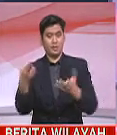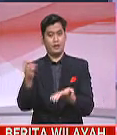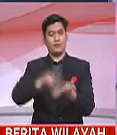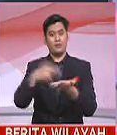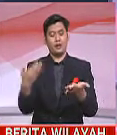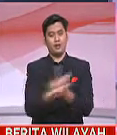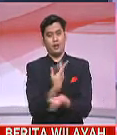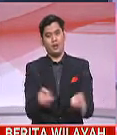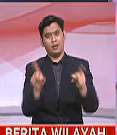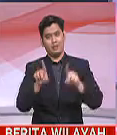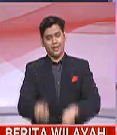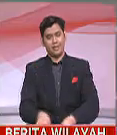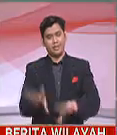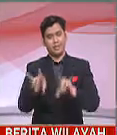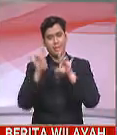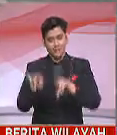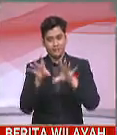Austria.